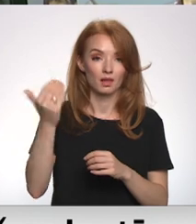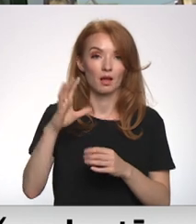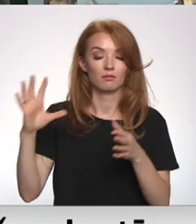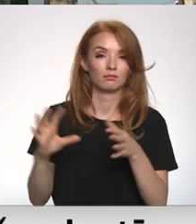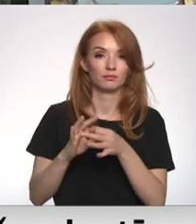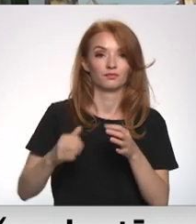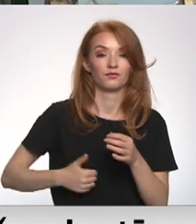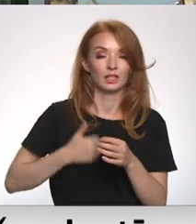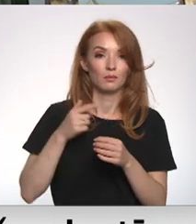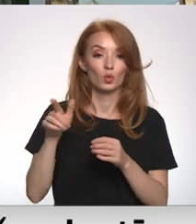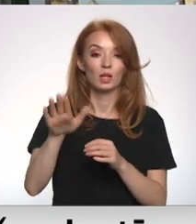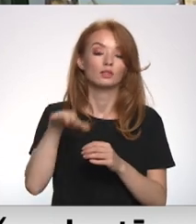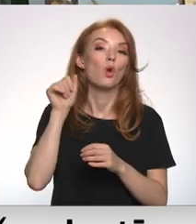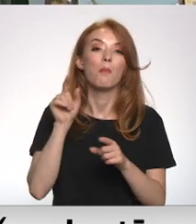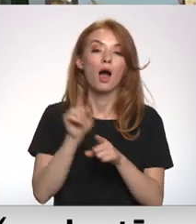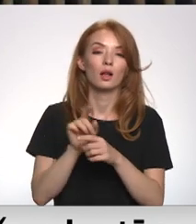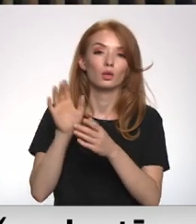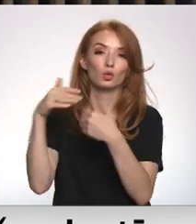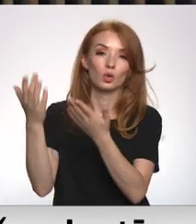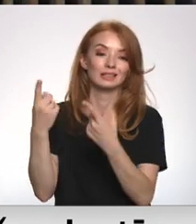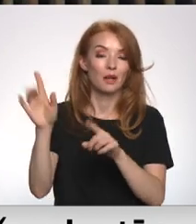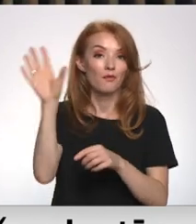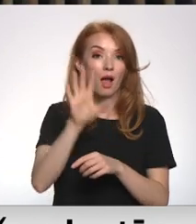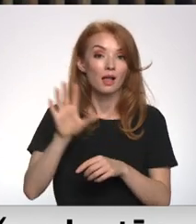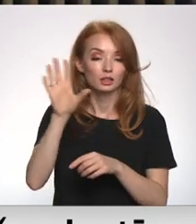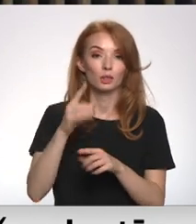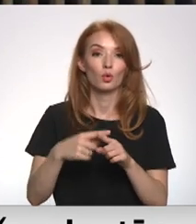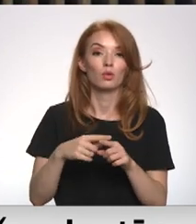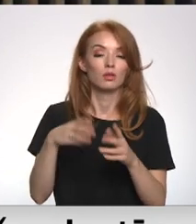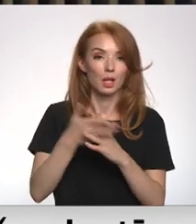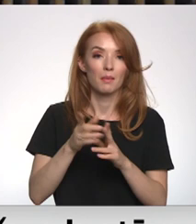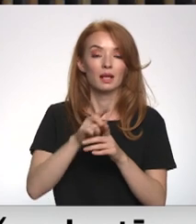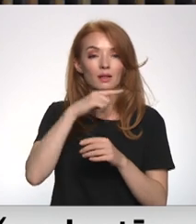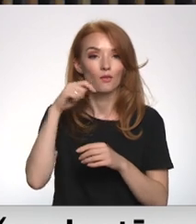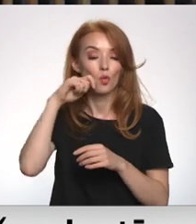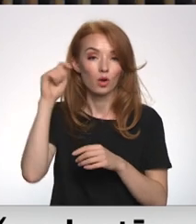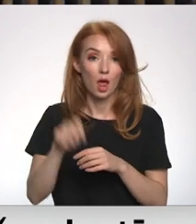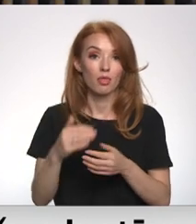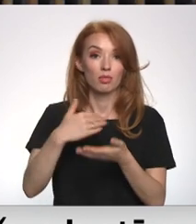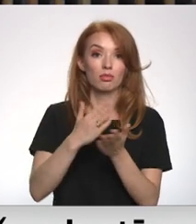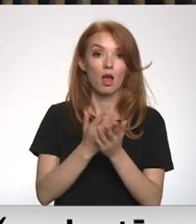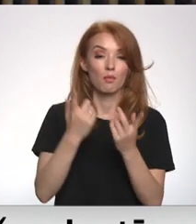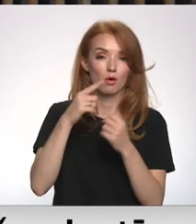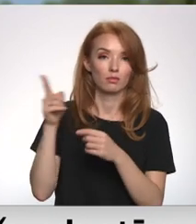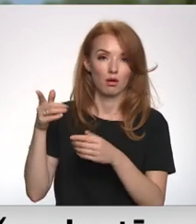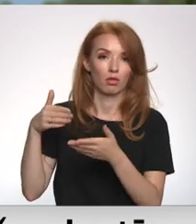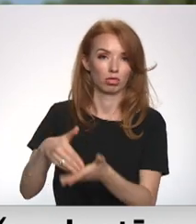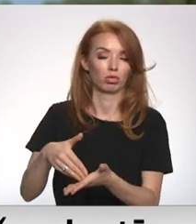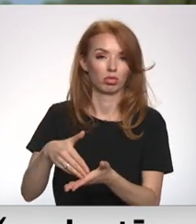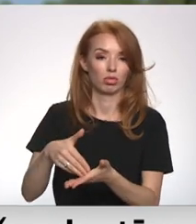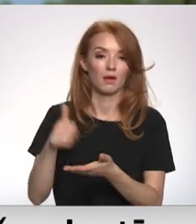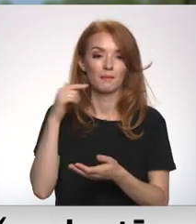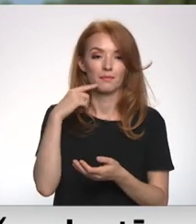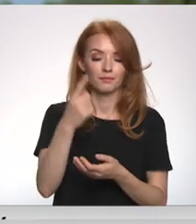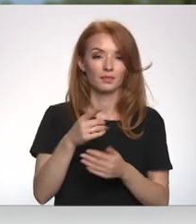uzņēmumam, kas tos iznomā arī uz citām valstīm, to starp Krieviju un Ukrainu, kur daļa no tiem šobrīd iestrēguši. Ņemot vērā,